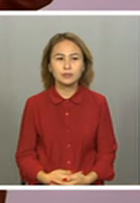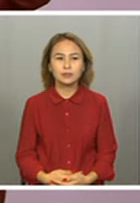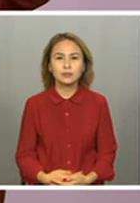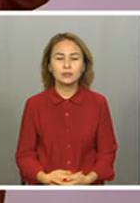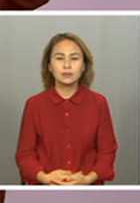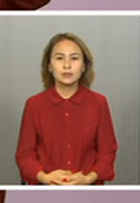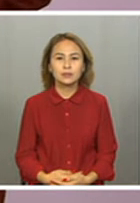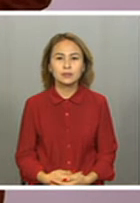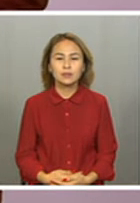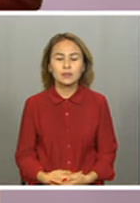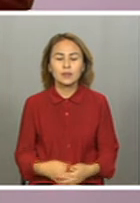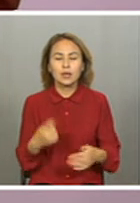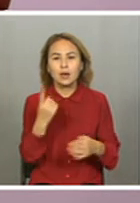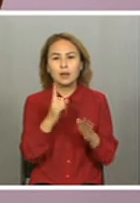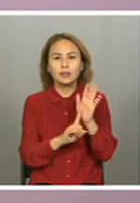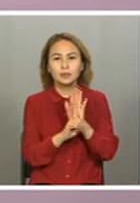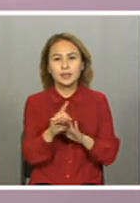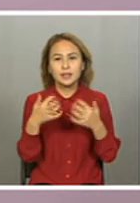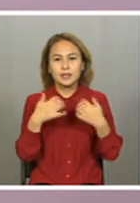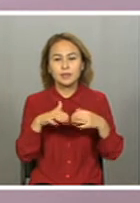Алдымен есептің шартын